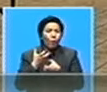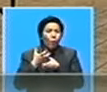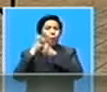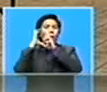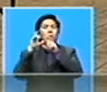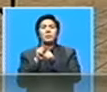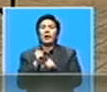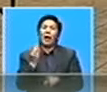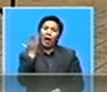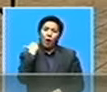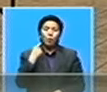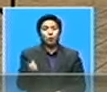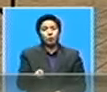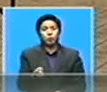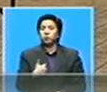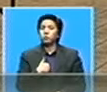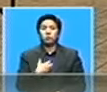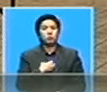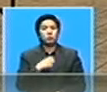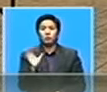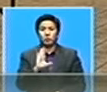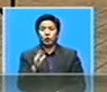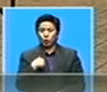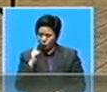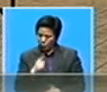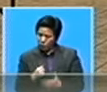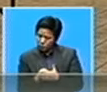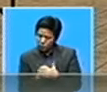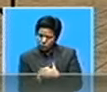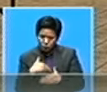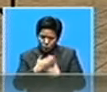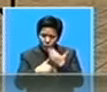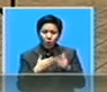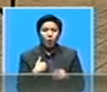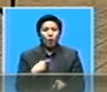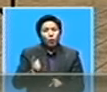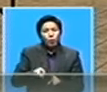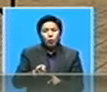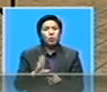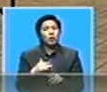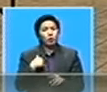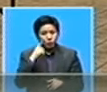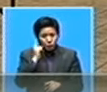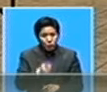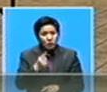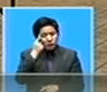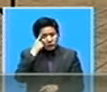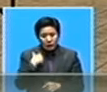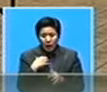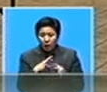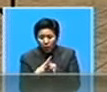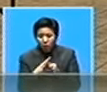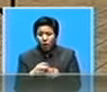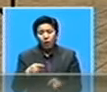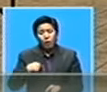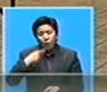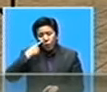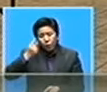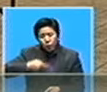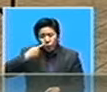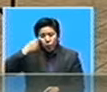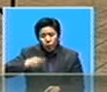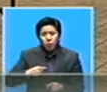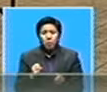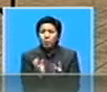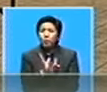ได้แล้วก็จะต้องดำเนินอย่างถึงที่สุดนะตอนนี้เดือดร้อนคนเก่าๆด้วยถ้ามันเชื่อมโยงก็เดือดร้อนไปอีกนะมันไม่มีจบอ่ะน